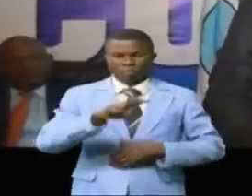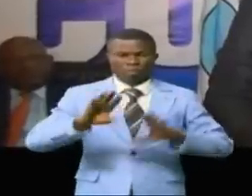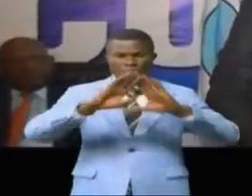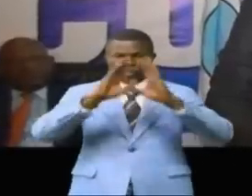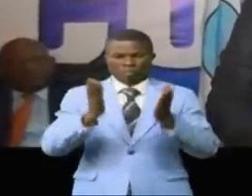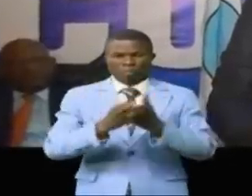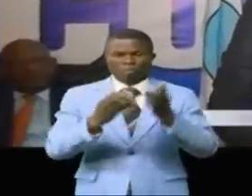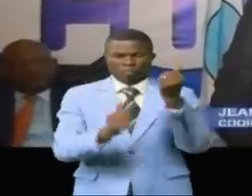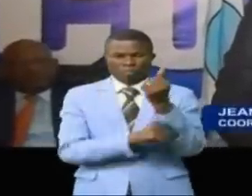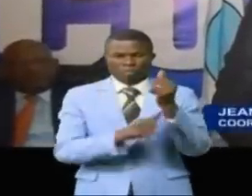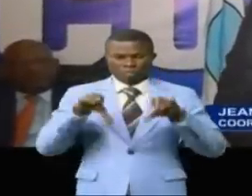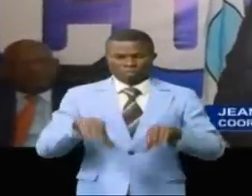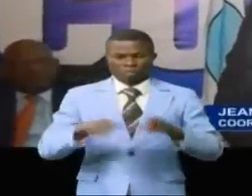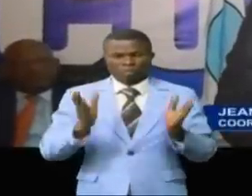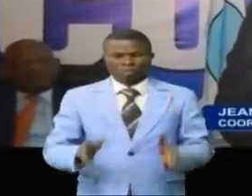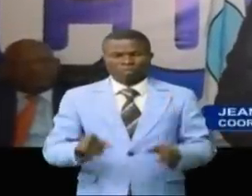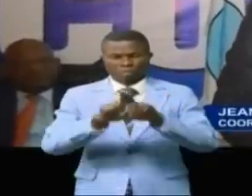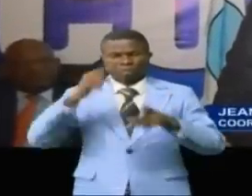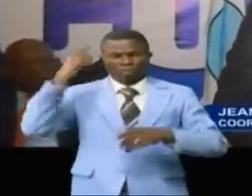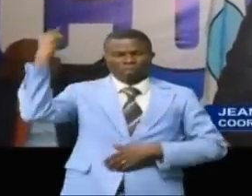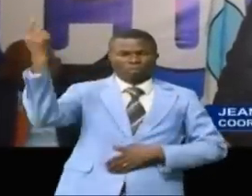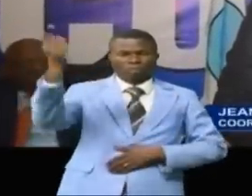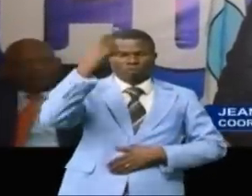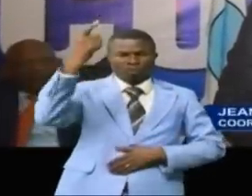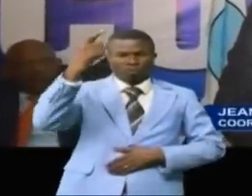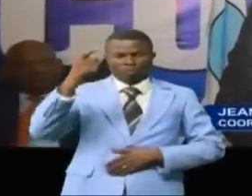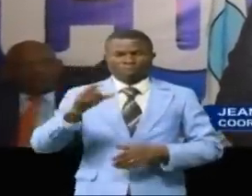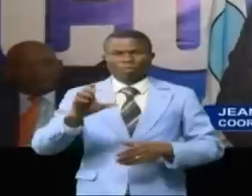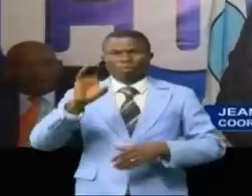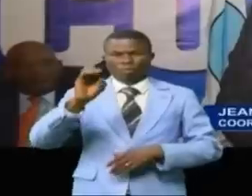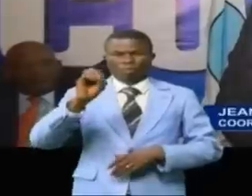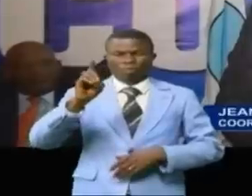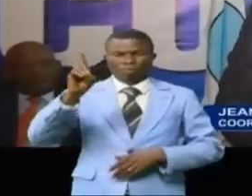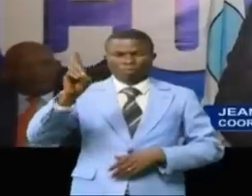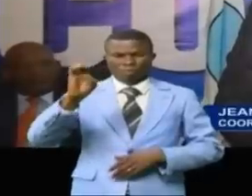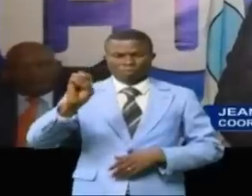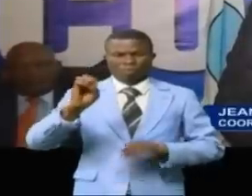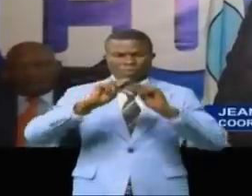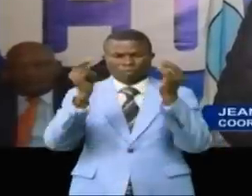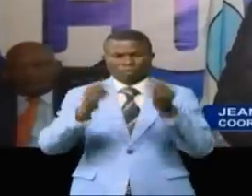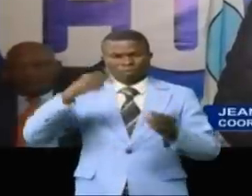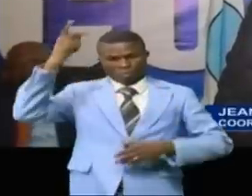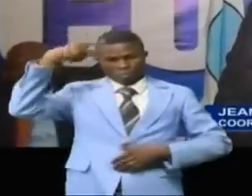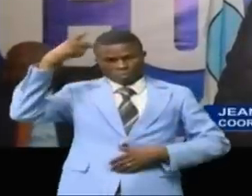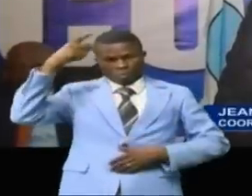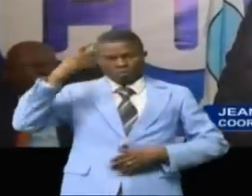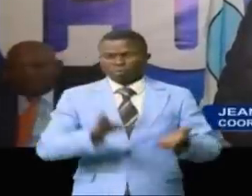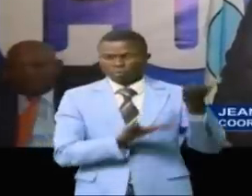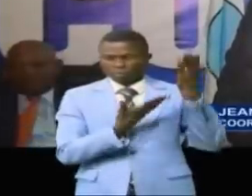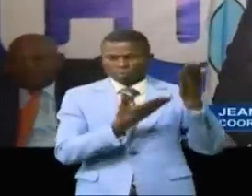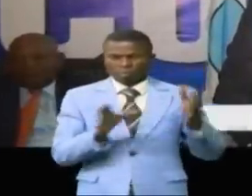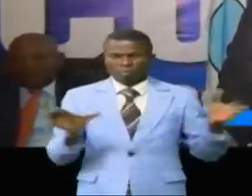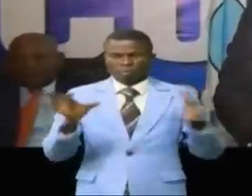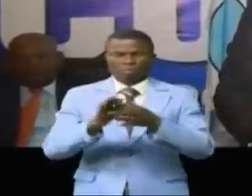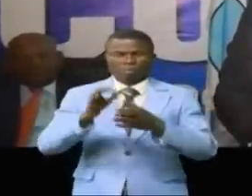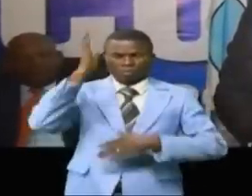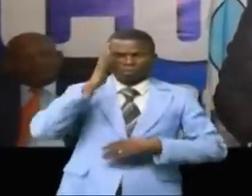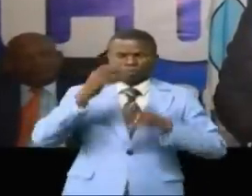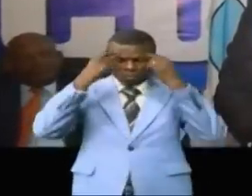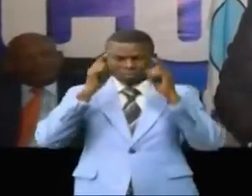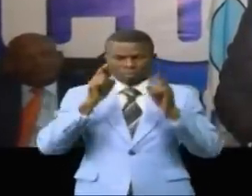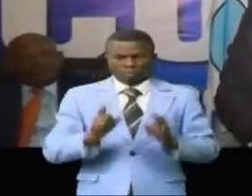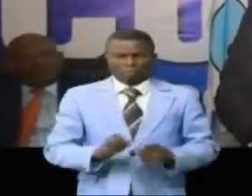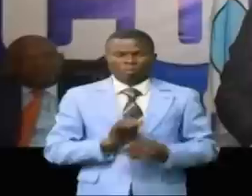de l'opinion tant nationale qu'internationale que la CODE est l'un des regroupements politiques important de l'Union sacrée, déterminé